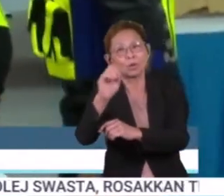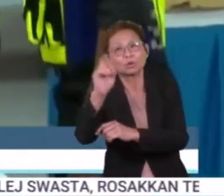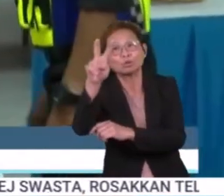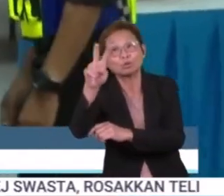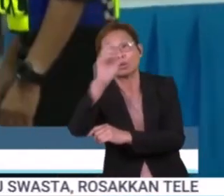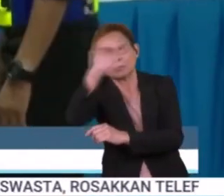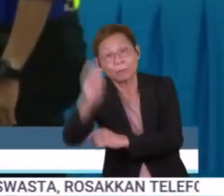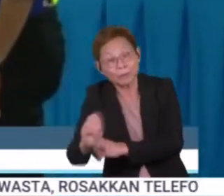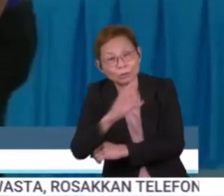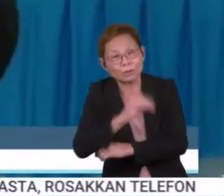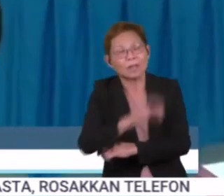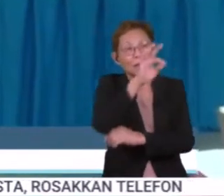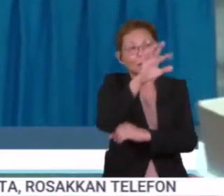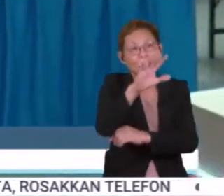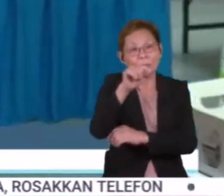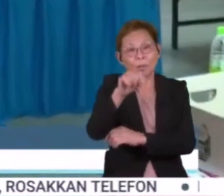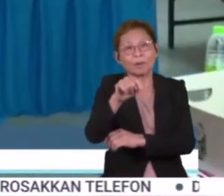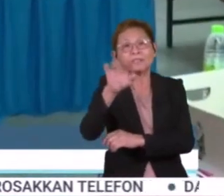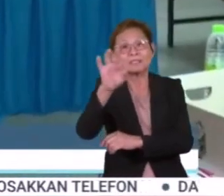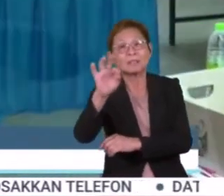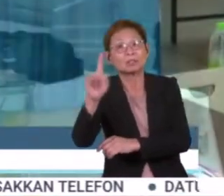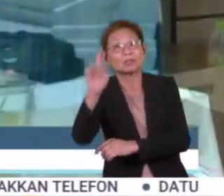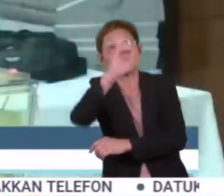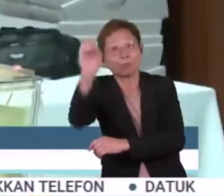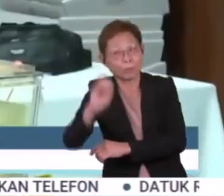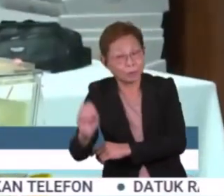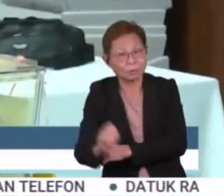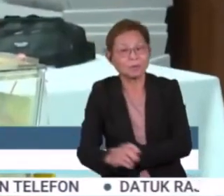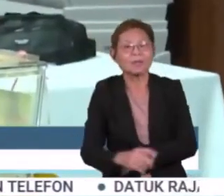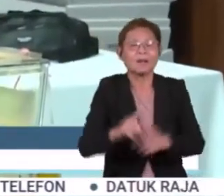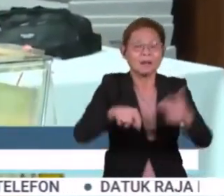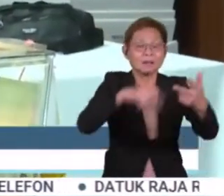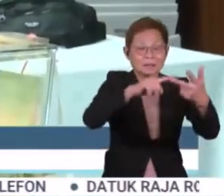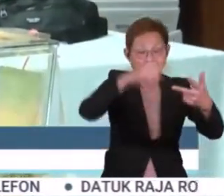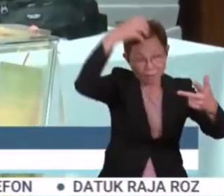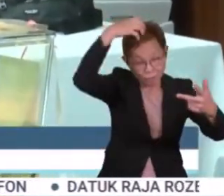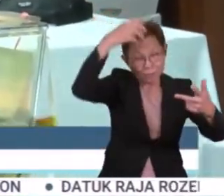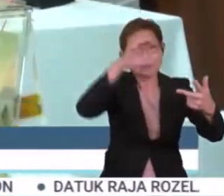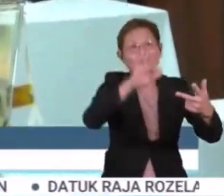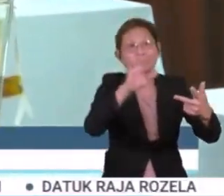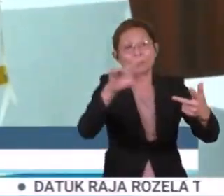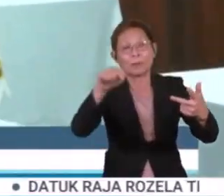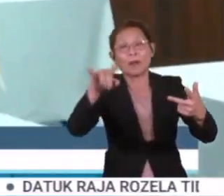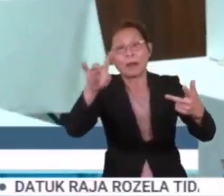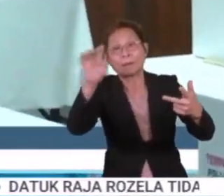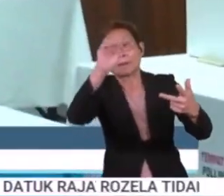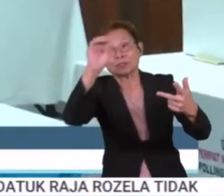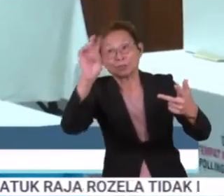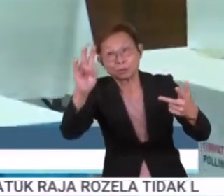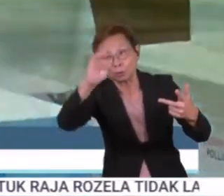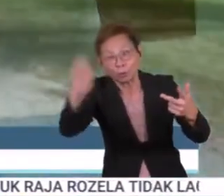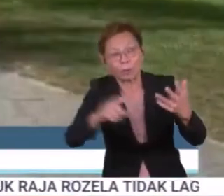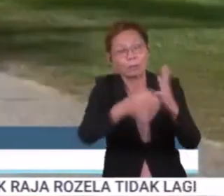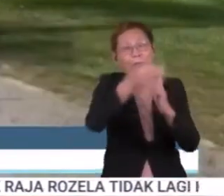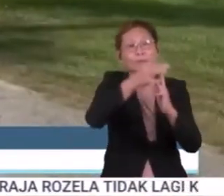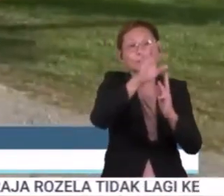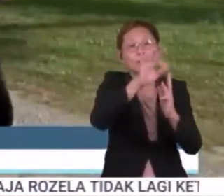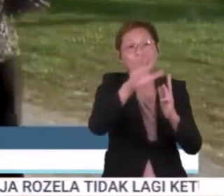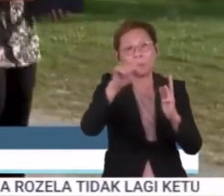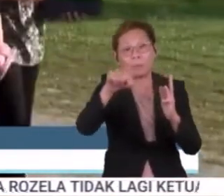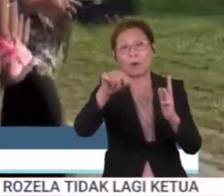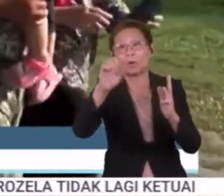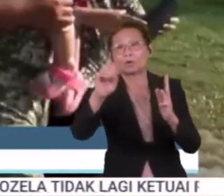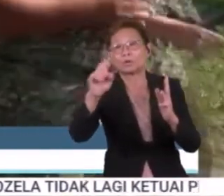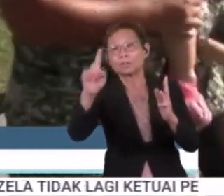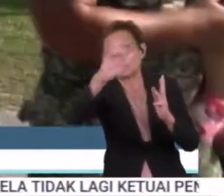96.02% dan 95.91%. diikuti Selangor 95.87% Pulau Pinang